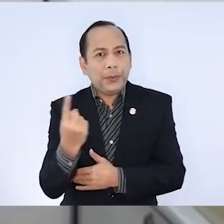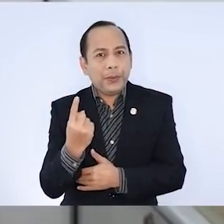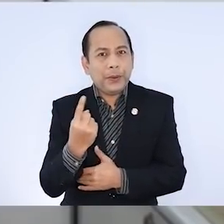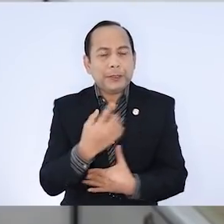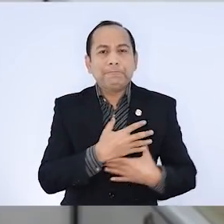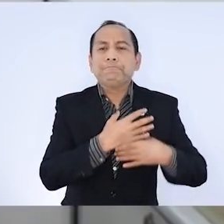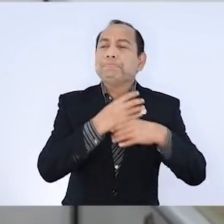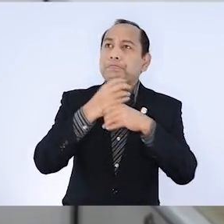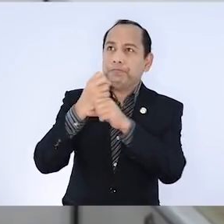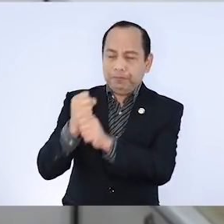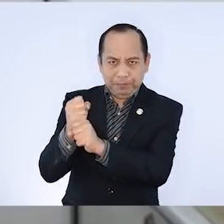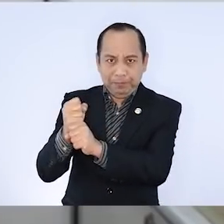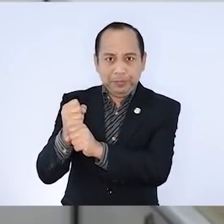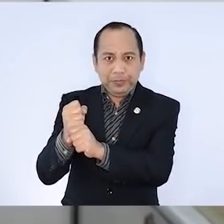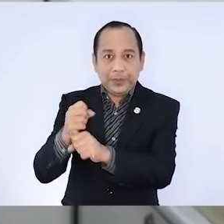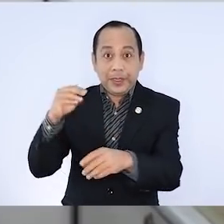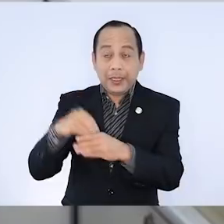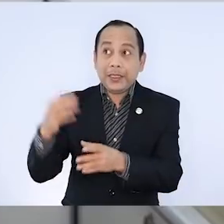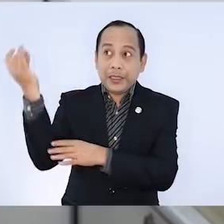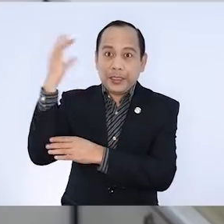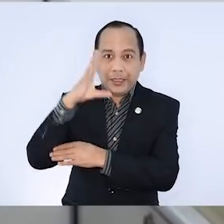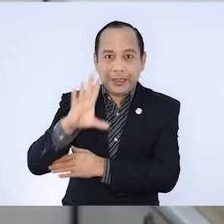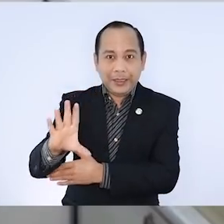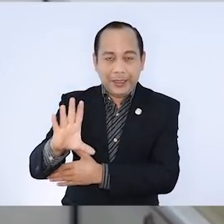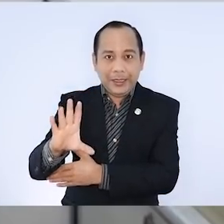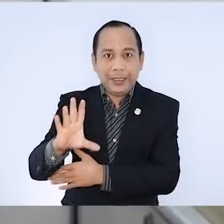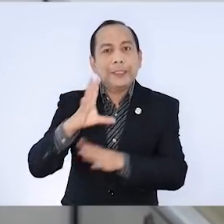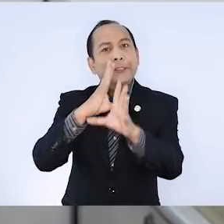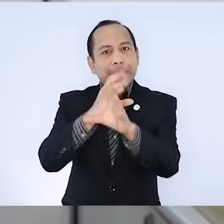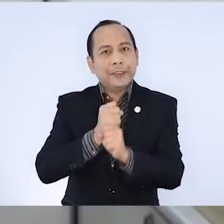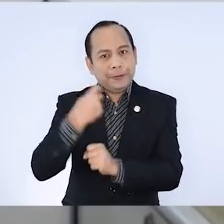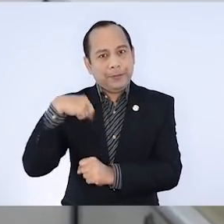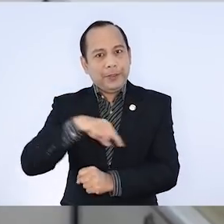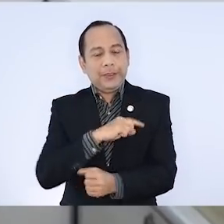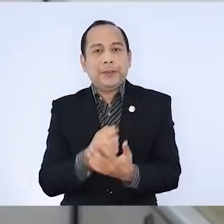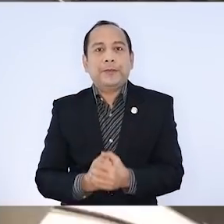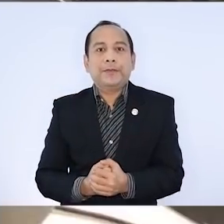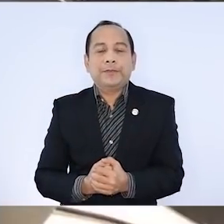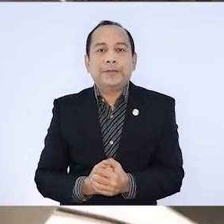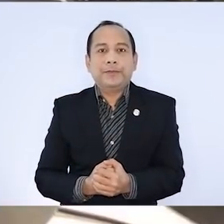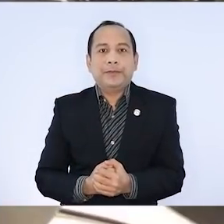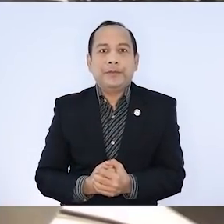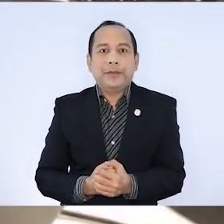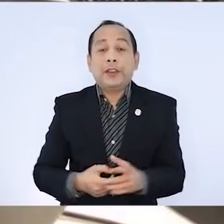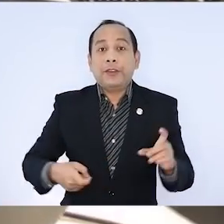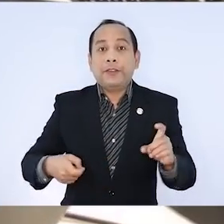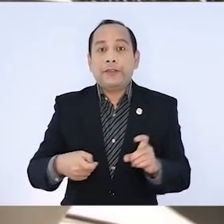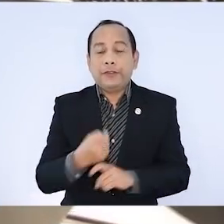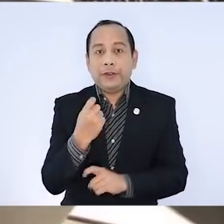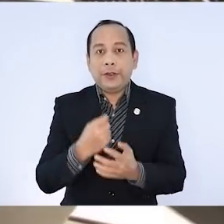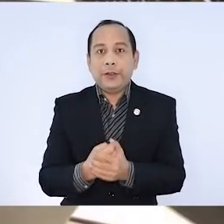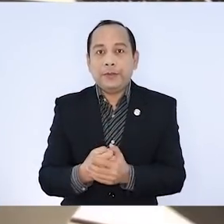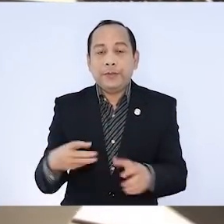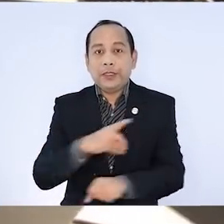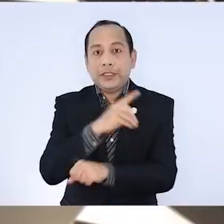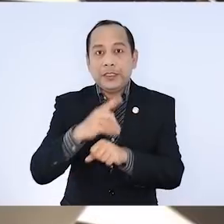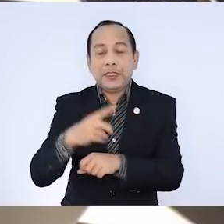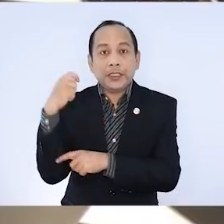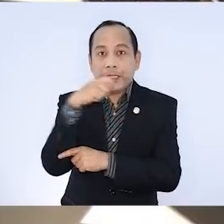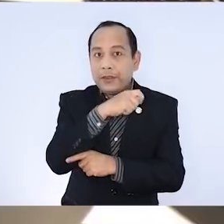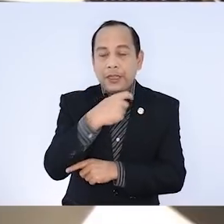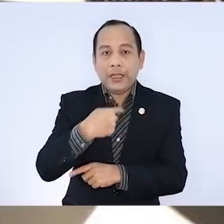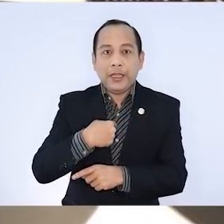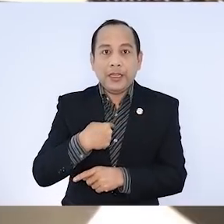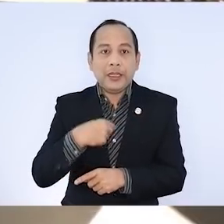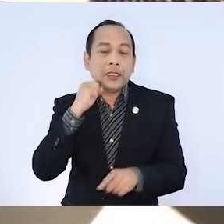put our trust in the grace that will be ours. From Hukou County, Taiwan,